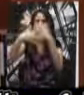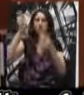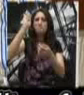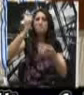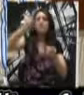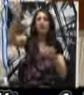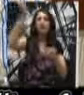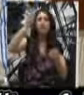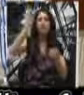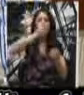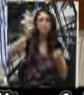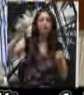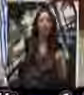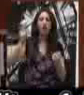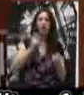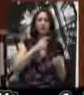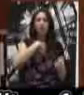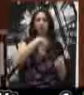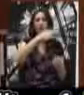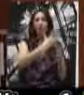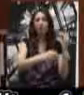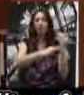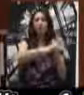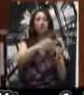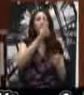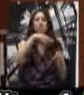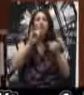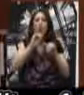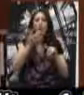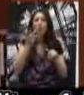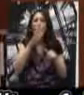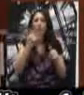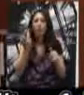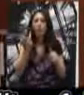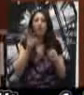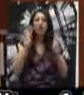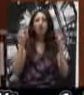وعيالي. انت خدت حاجات بكام؟ انا واخده 3 حاجات. ايه؟